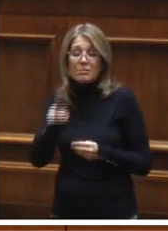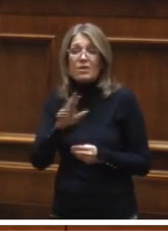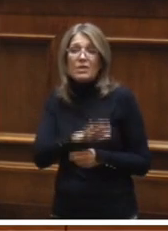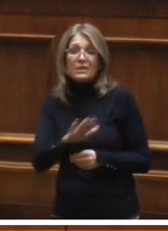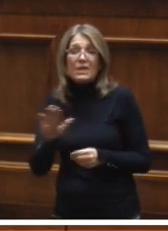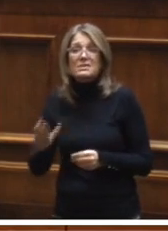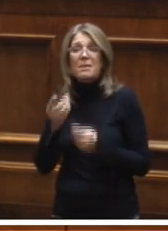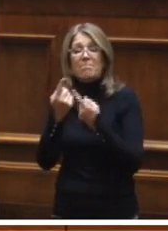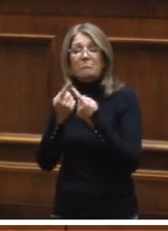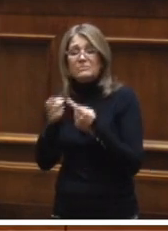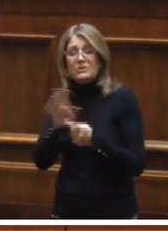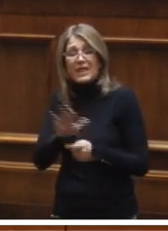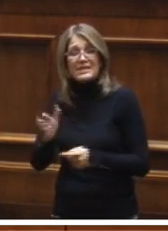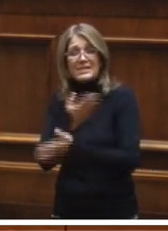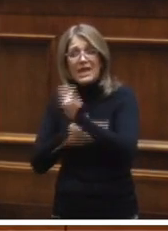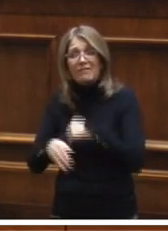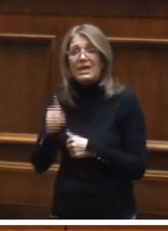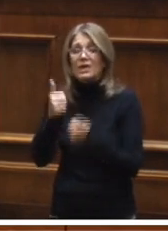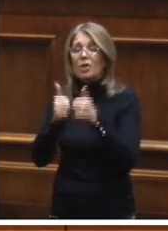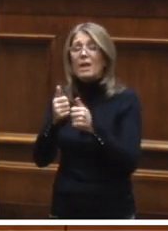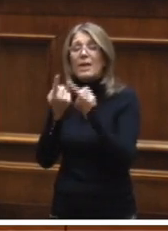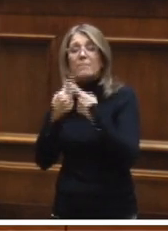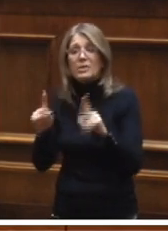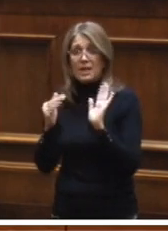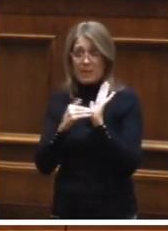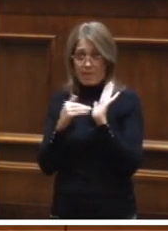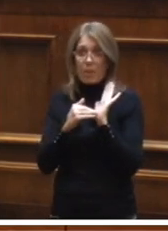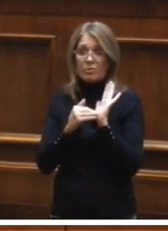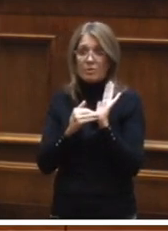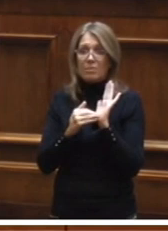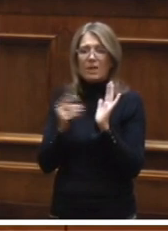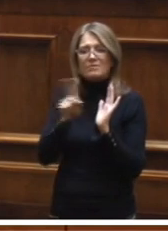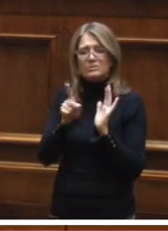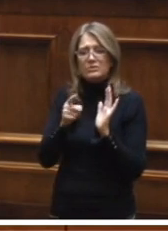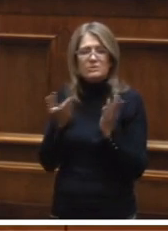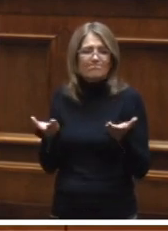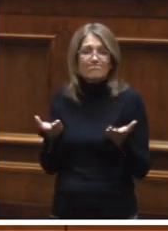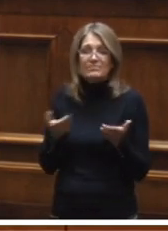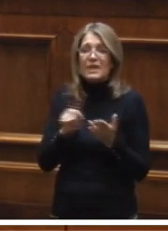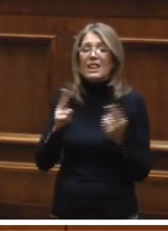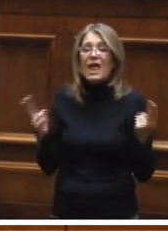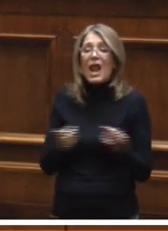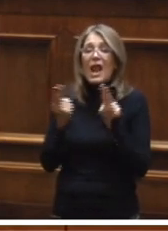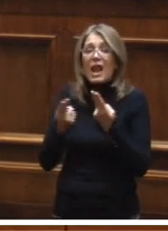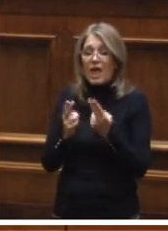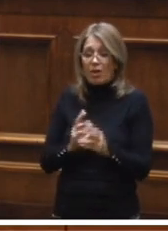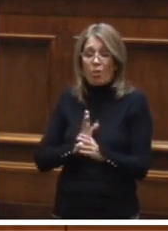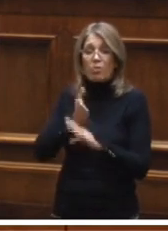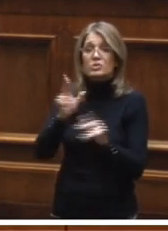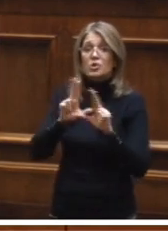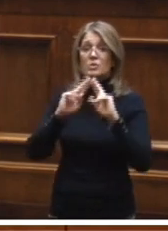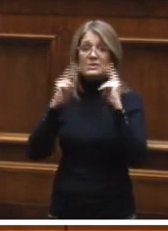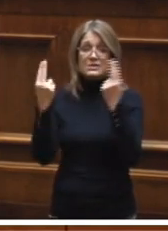imaju posebne potrebe i gde nije lako uklopiti se u svet